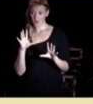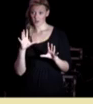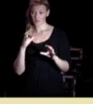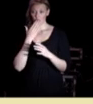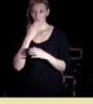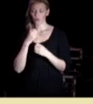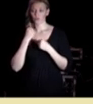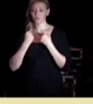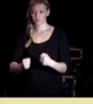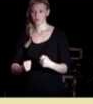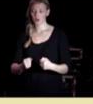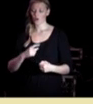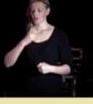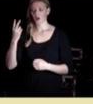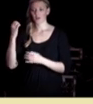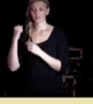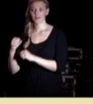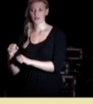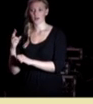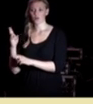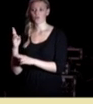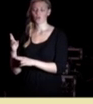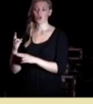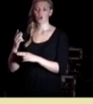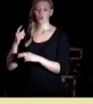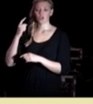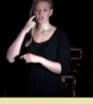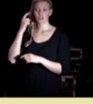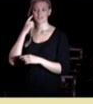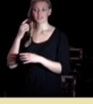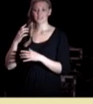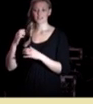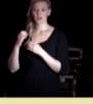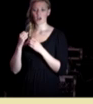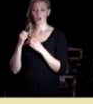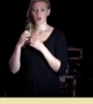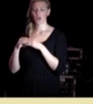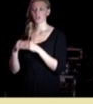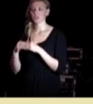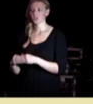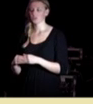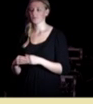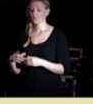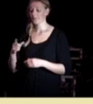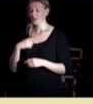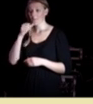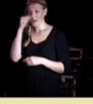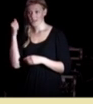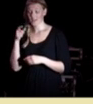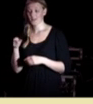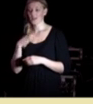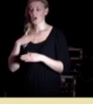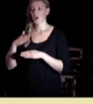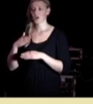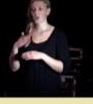vi godt I gang. Og et sånt annet tiltak også Psykiatrialliansen, som et brukerdrevet idrettslag I Helseberg I Bergen,